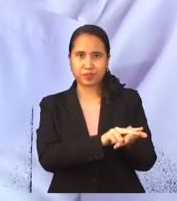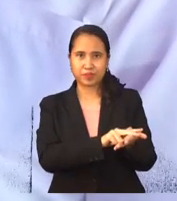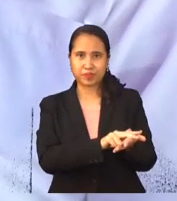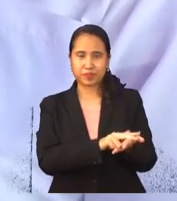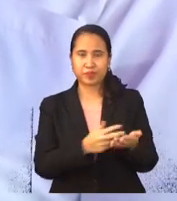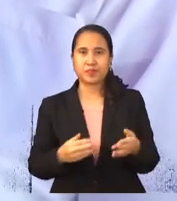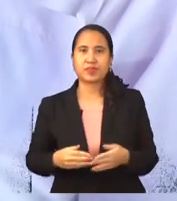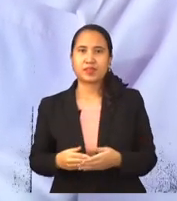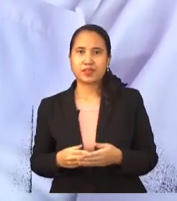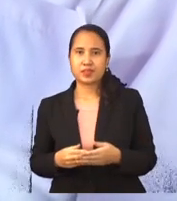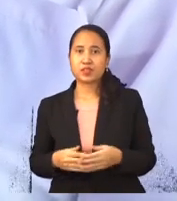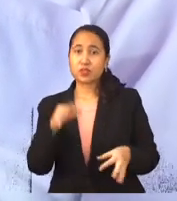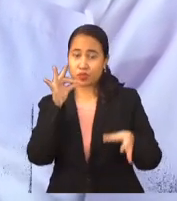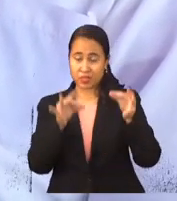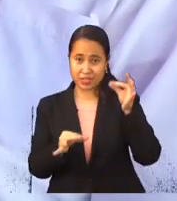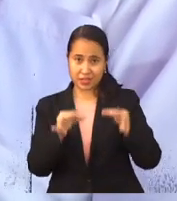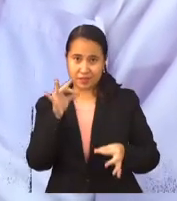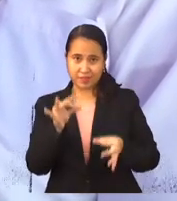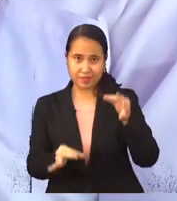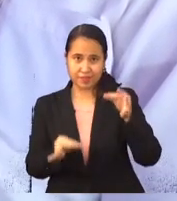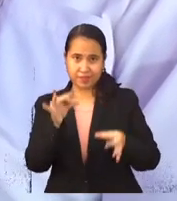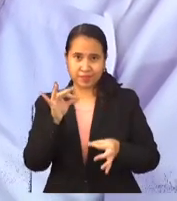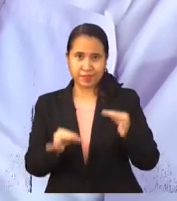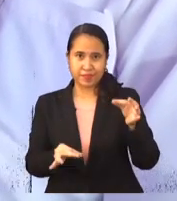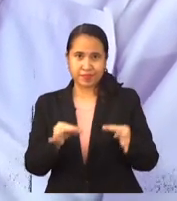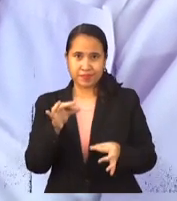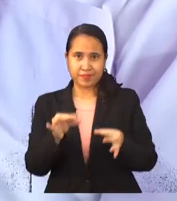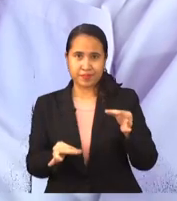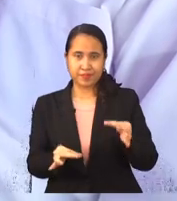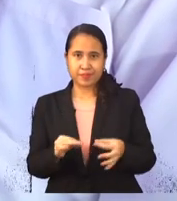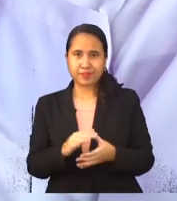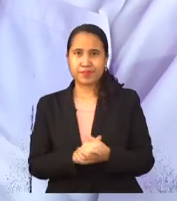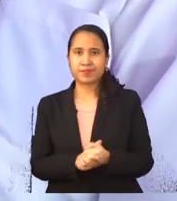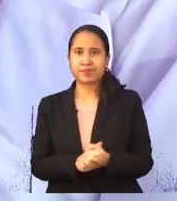de bevoegdheid tot toetsing door het Hof komen vast te staan.